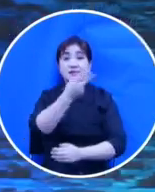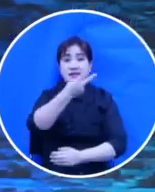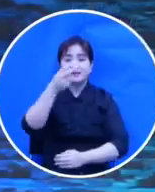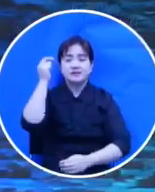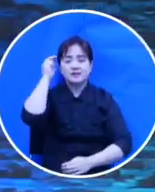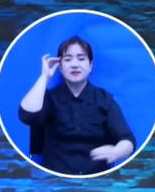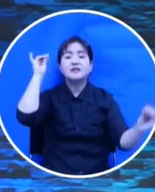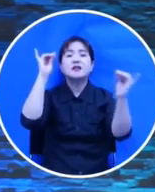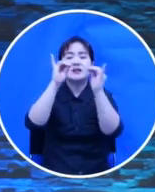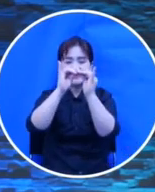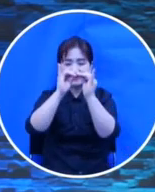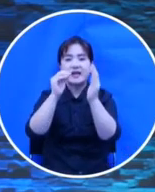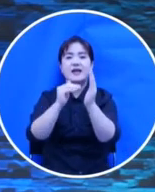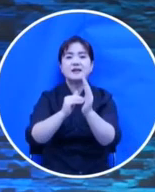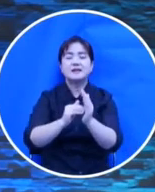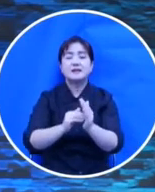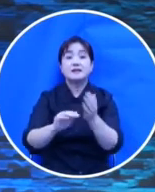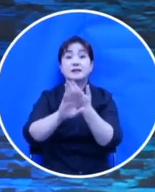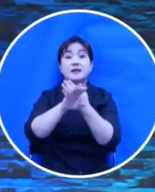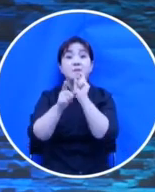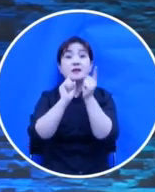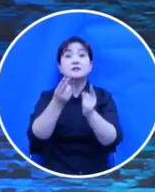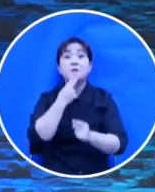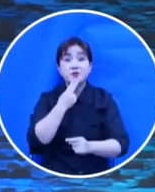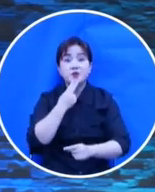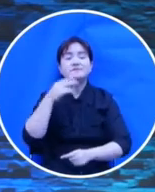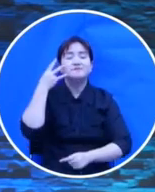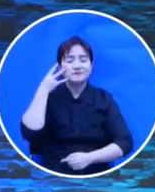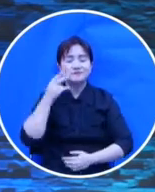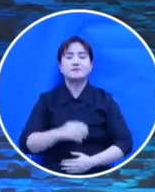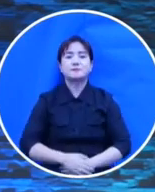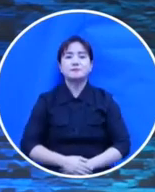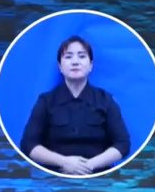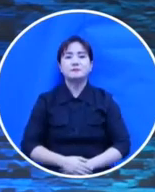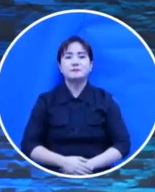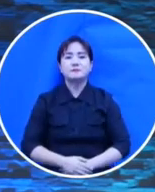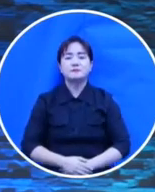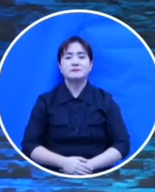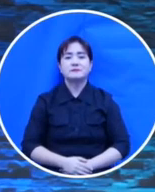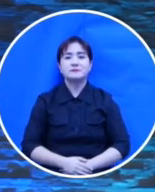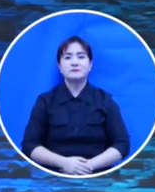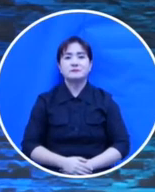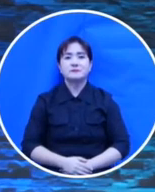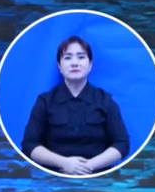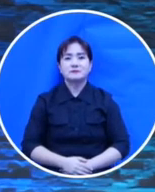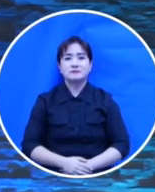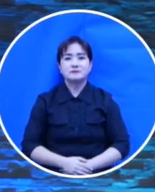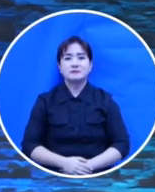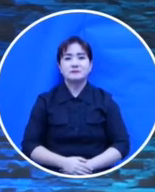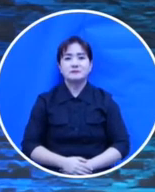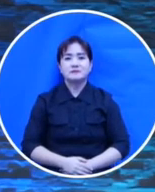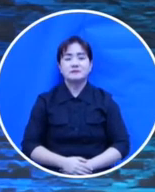재청 있습니까? 재청 있습니다. 다른 말씀 없으시죠? 자, 3분의 2죠, 이거. 3분의 1,